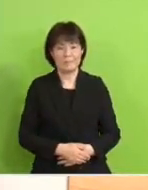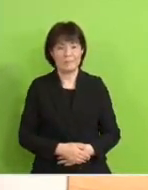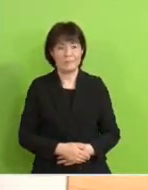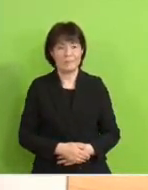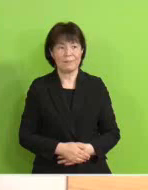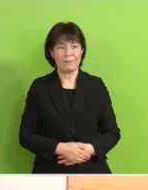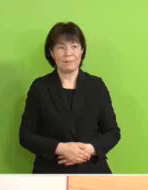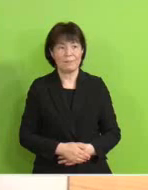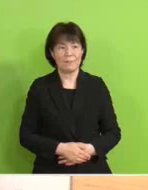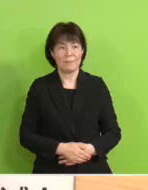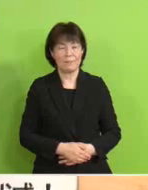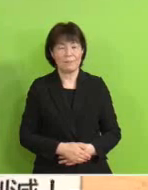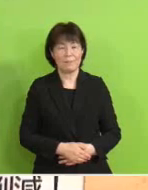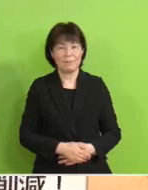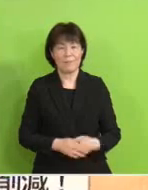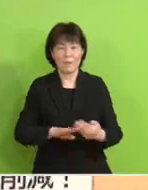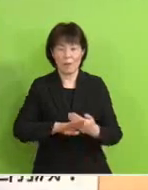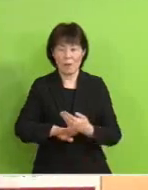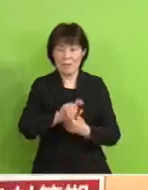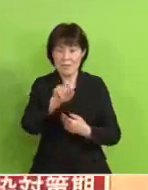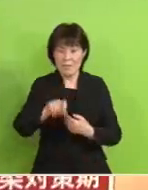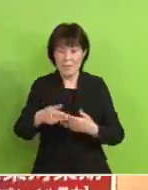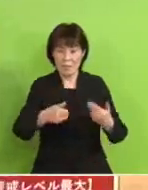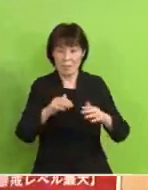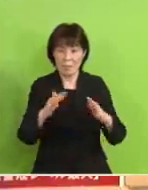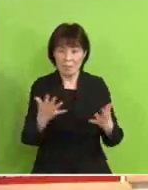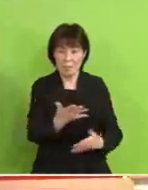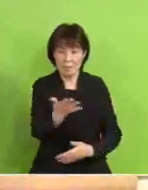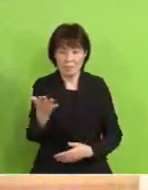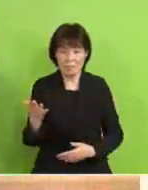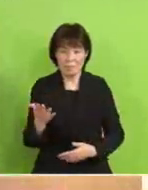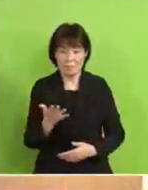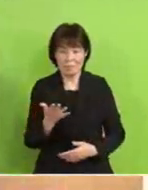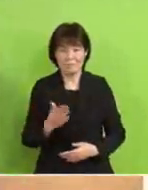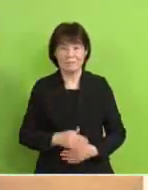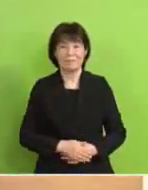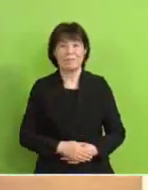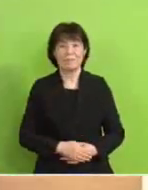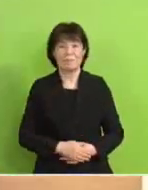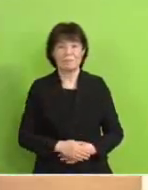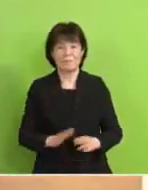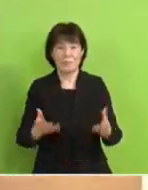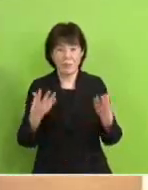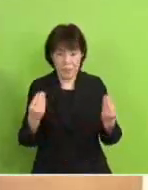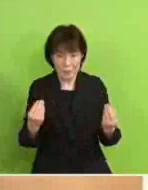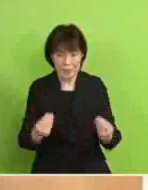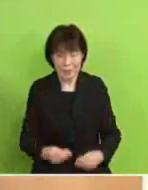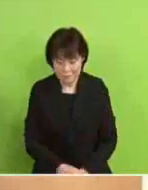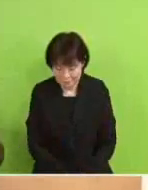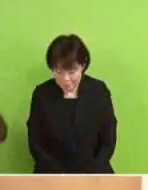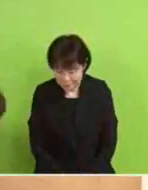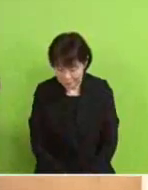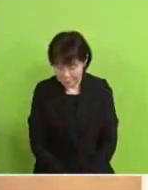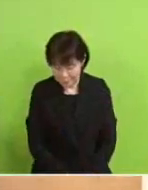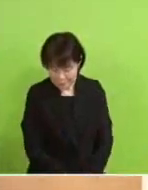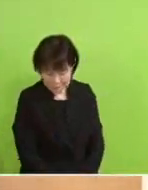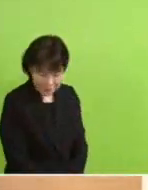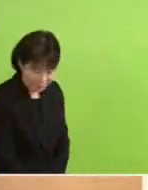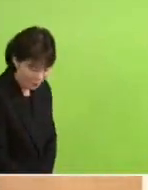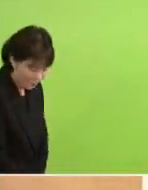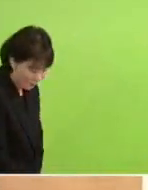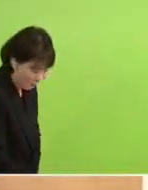他に質問よろしいでしょうか。 それでは会見を終わります。 はい、どうもありがとうございます。